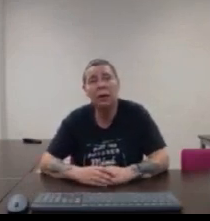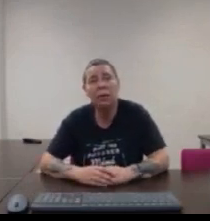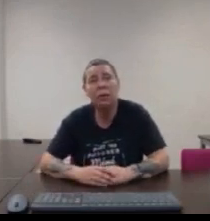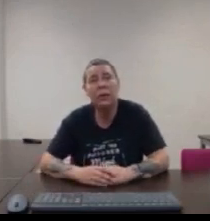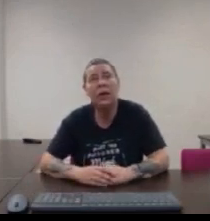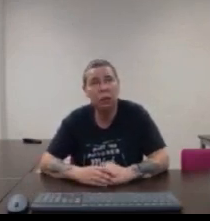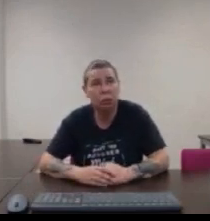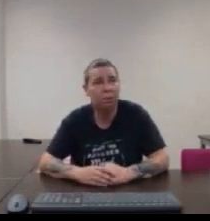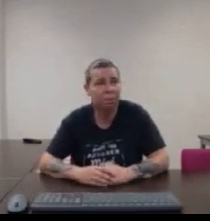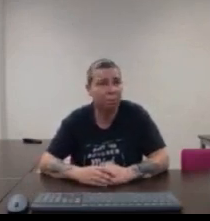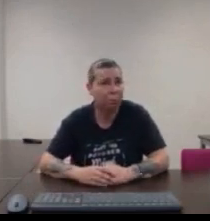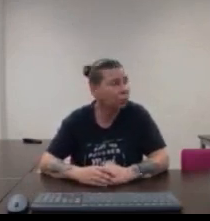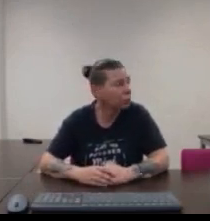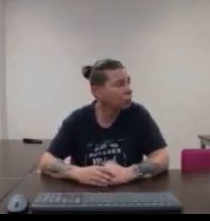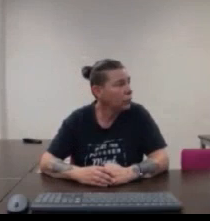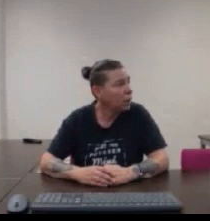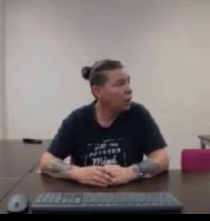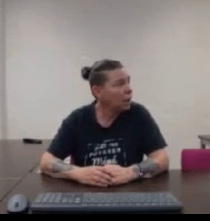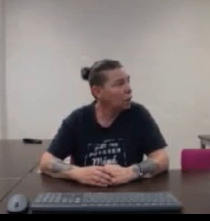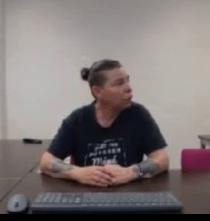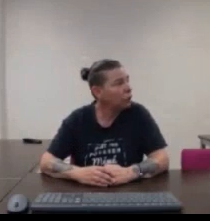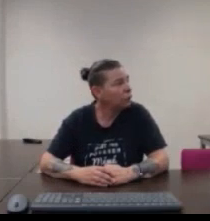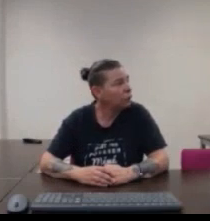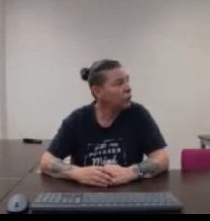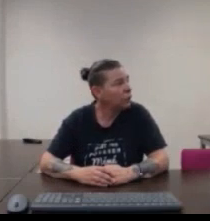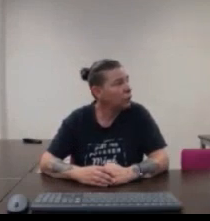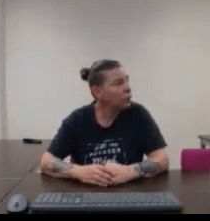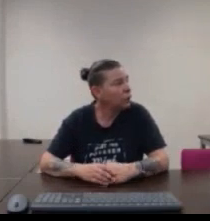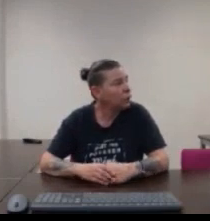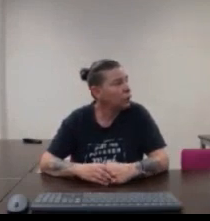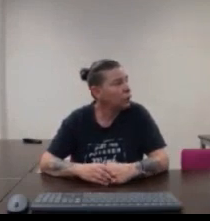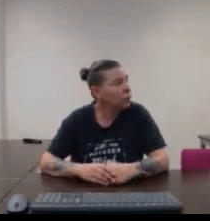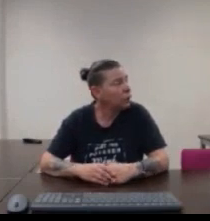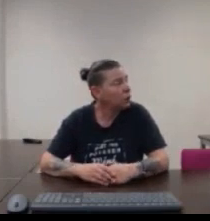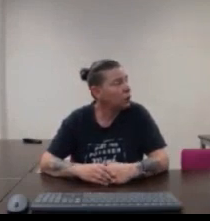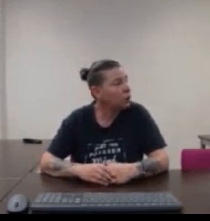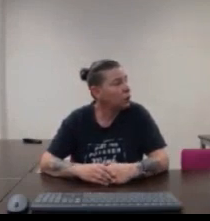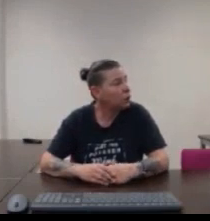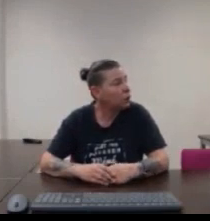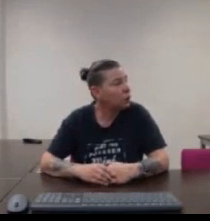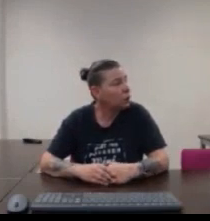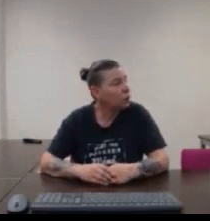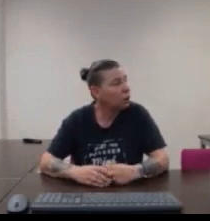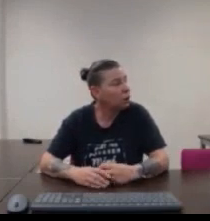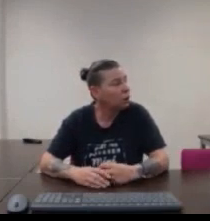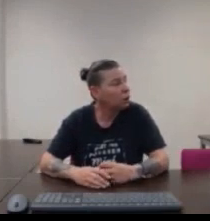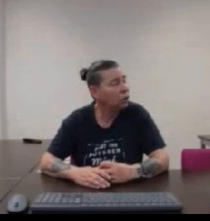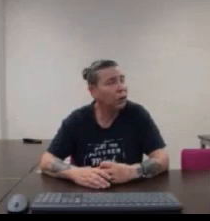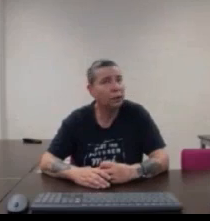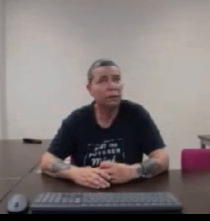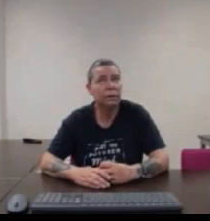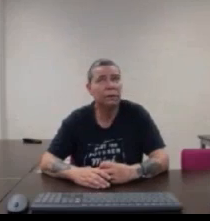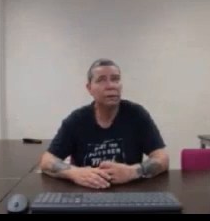le lien avec nous. Alors Maude. Alors, du coup, on avait quelques questions sur le